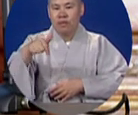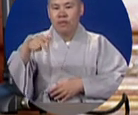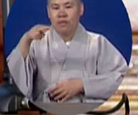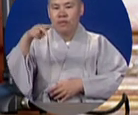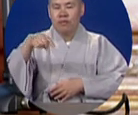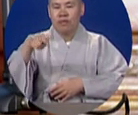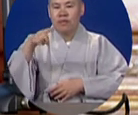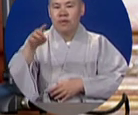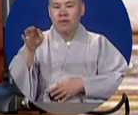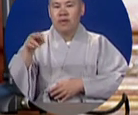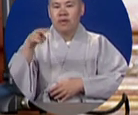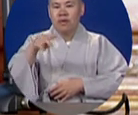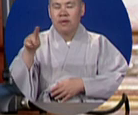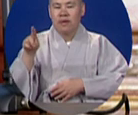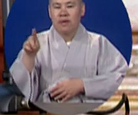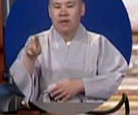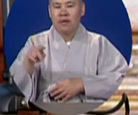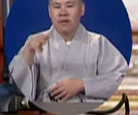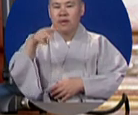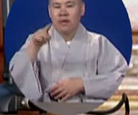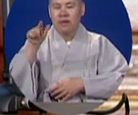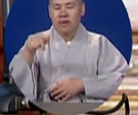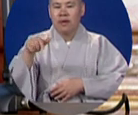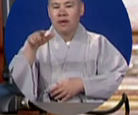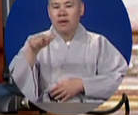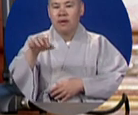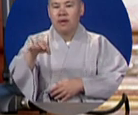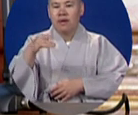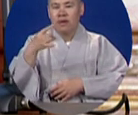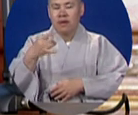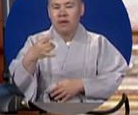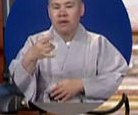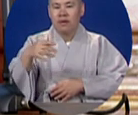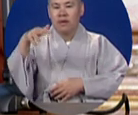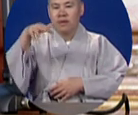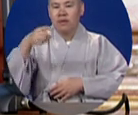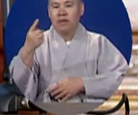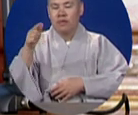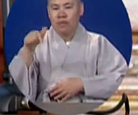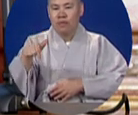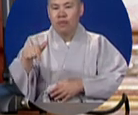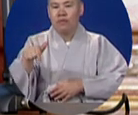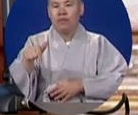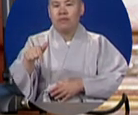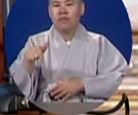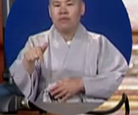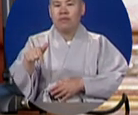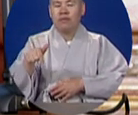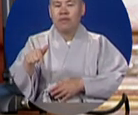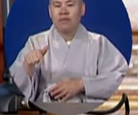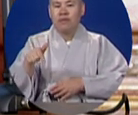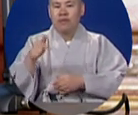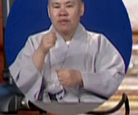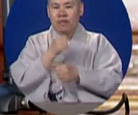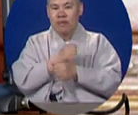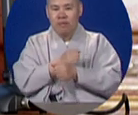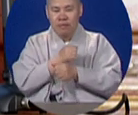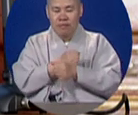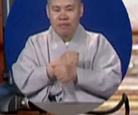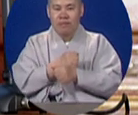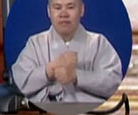변행심소를 외울 때 작의 그 다음에 접촉할 촉자 촉 촉을 하는 게 이게